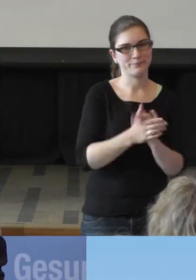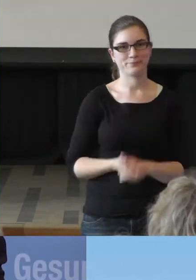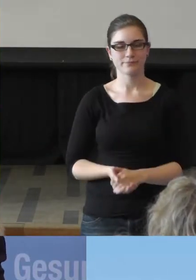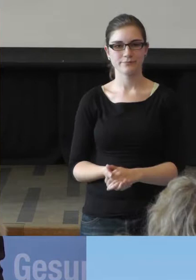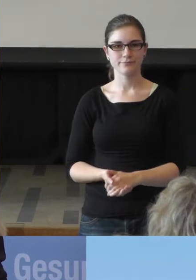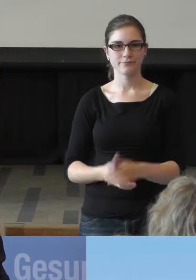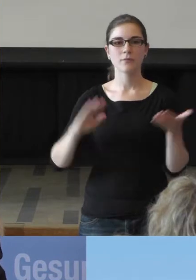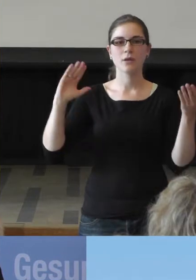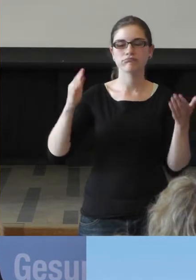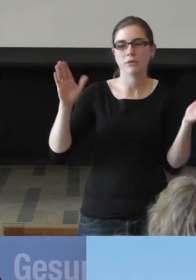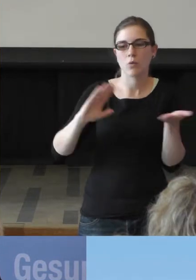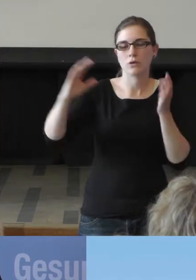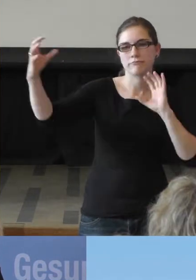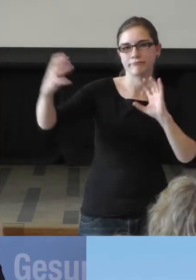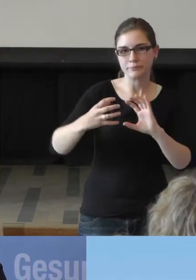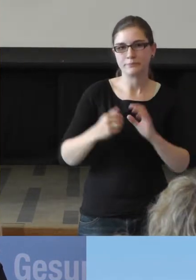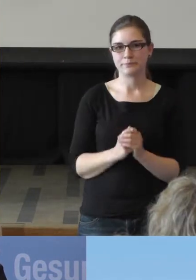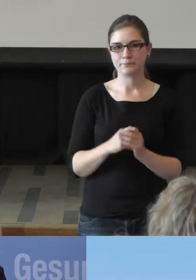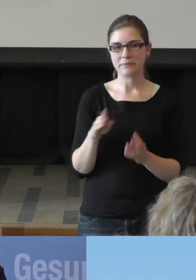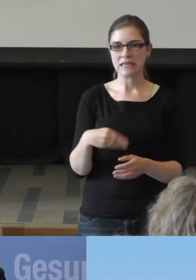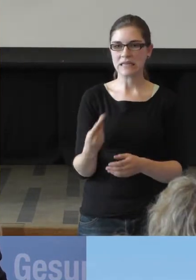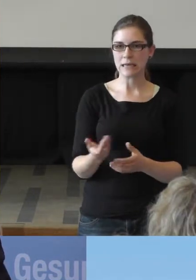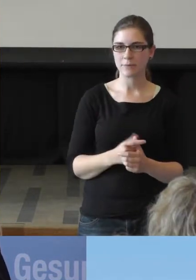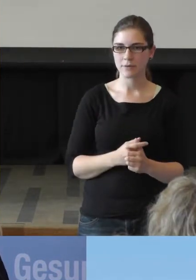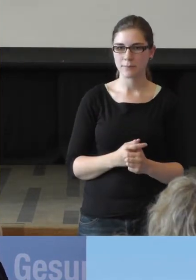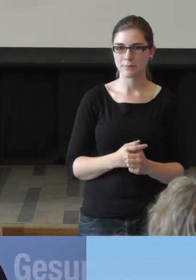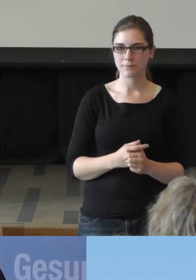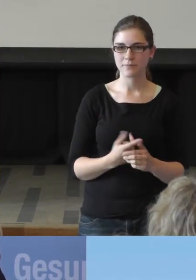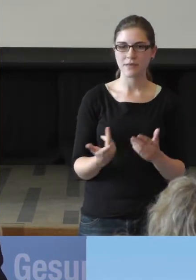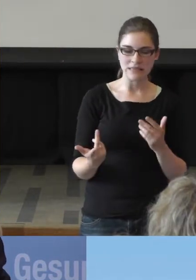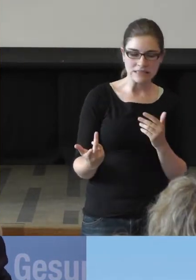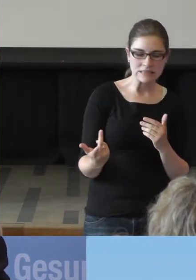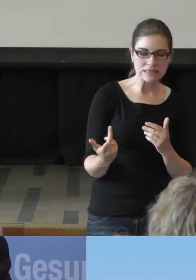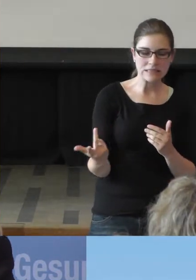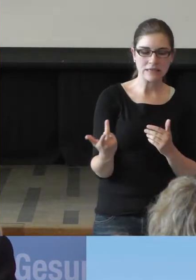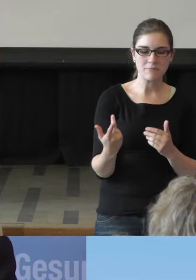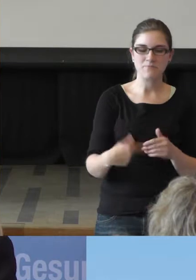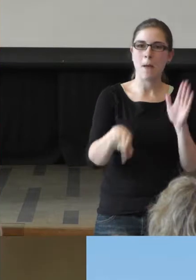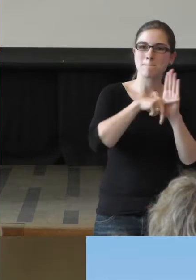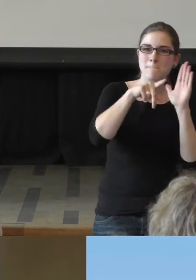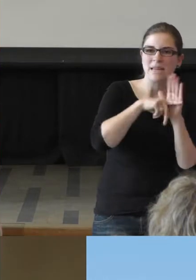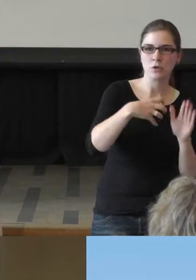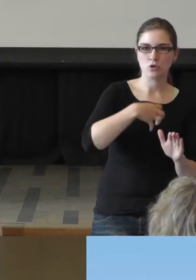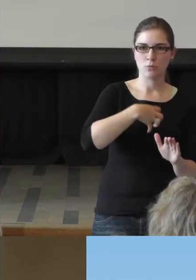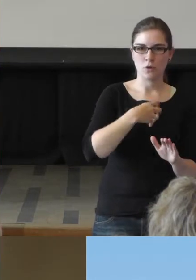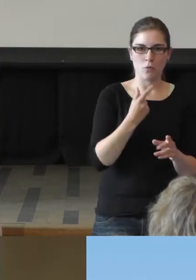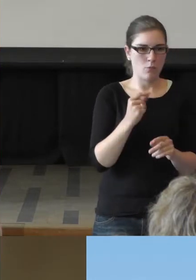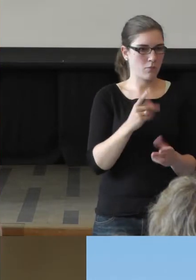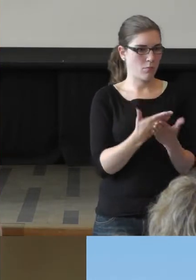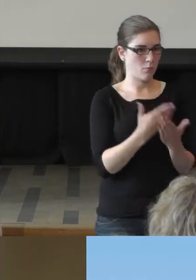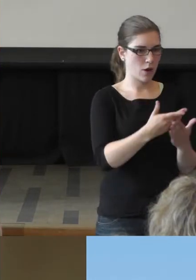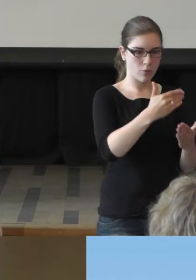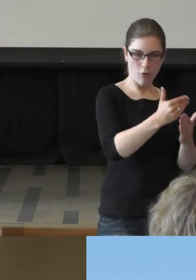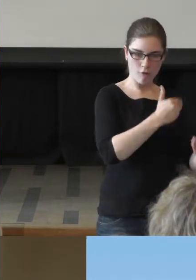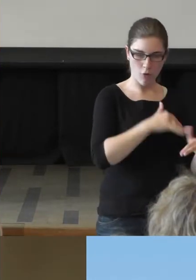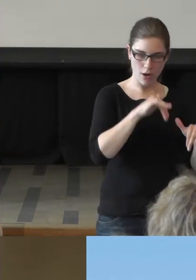Um es kurz zusammenzufassen, gibt es einmal die Minussymptome. Das heißt, es fällt was weg, was vorher da war. Also